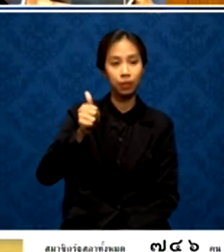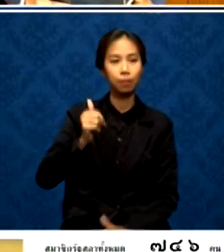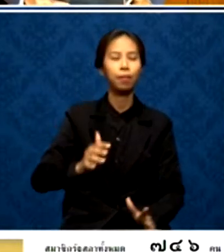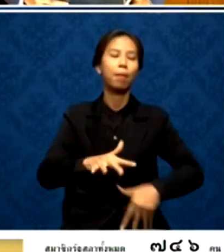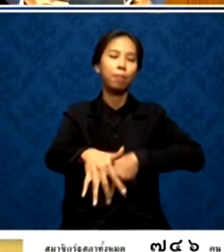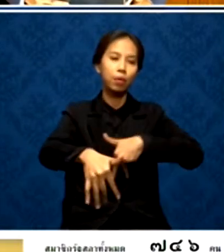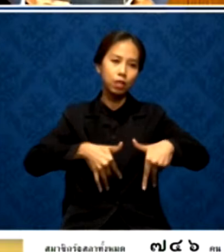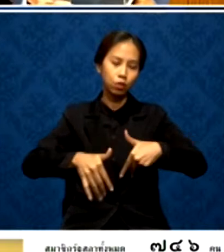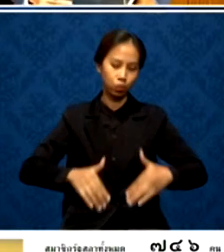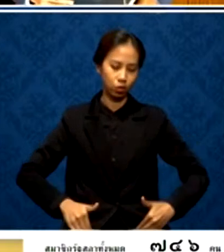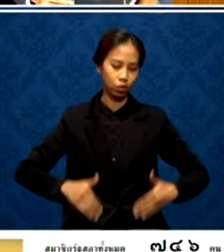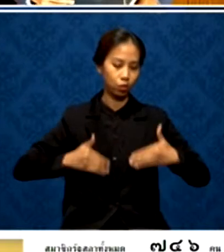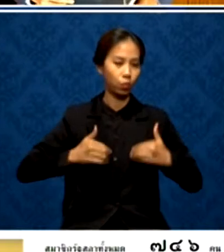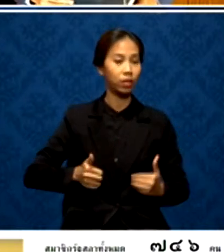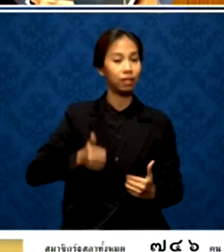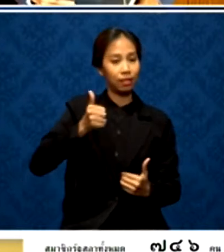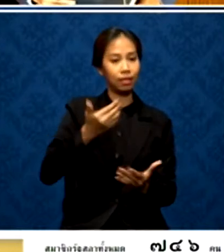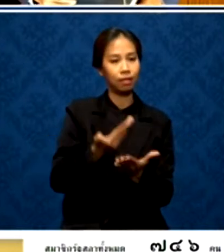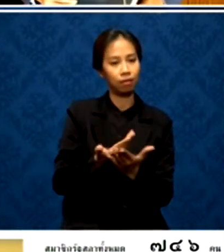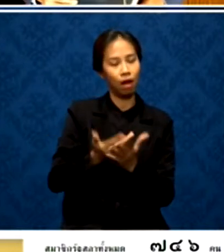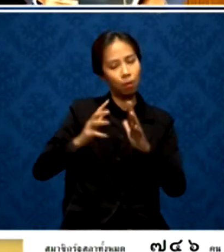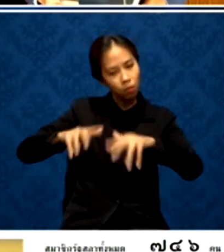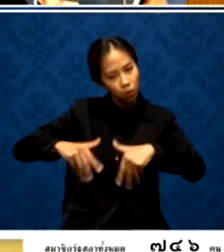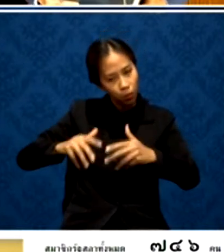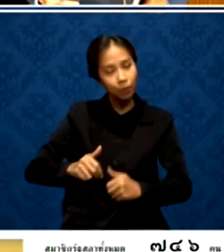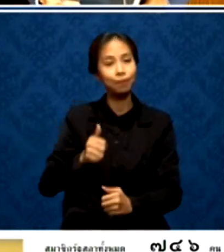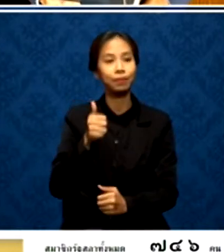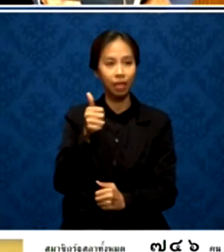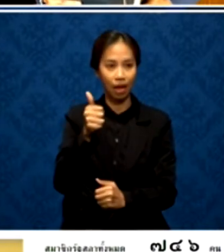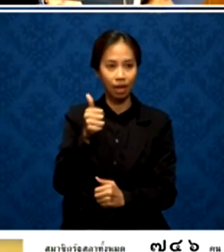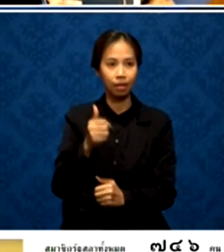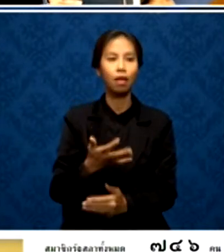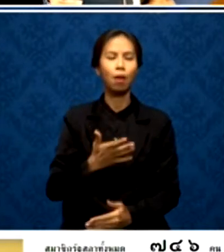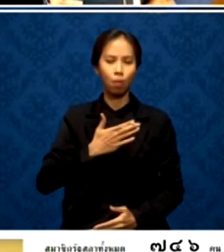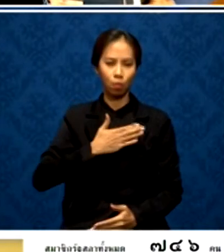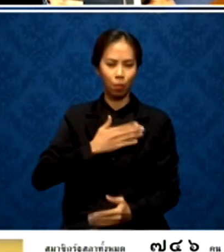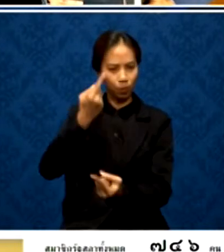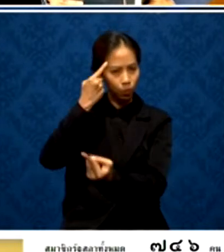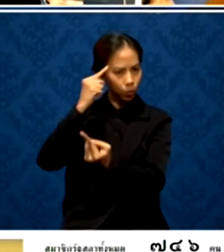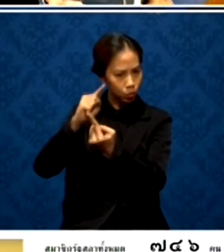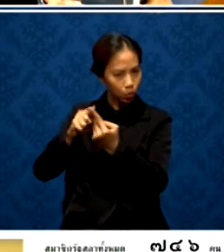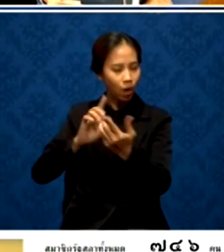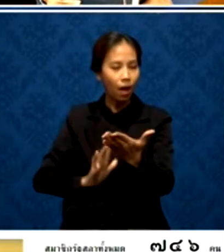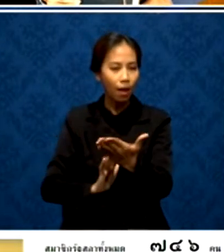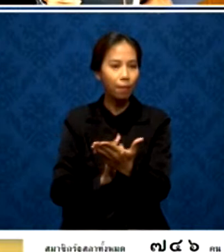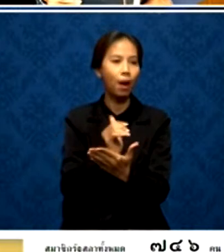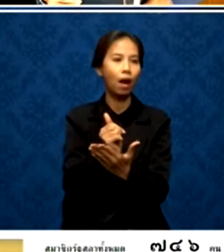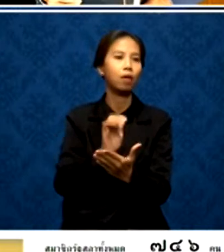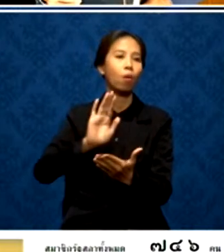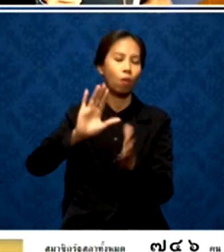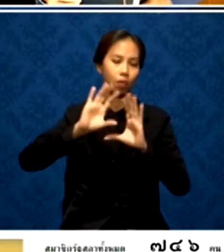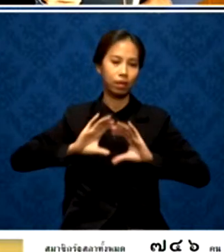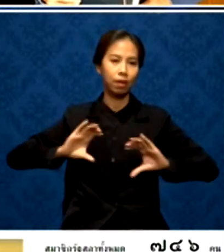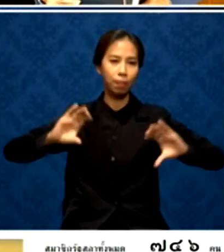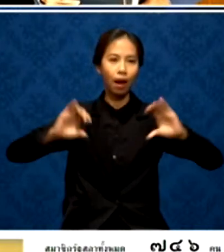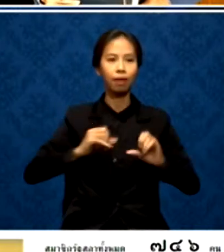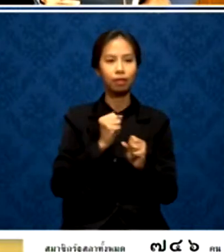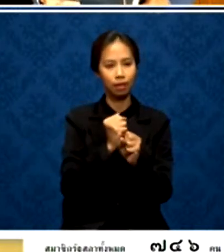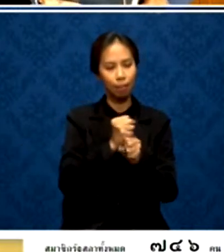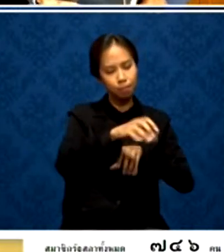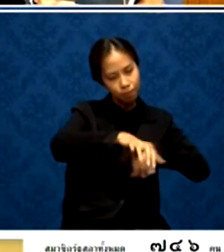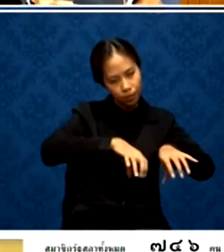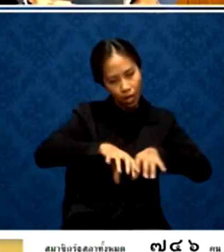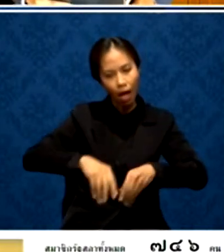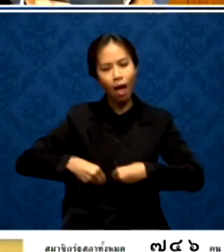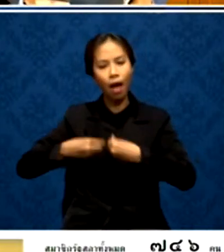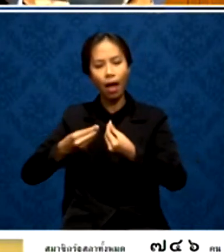ขึ้นเพื่อให้บรรลุเป้าหมายสูงสุดของผมและรัฐบาลในการสร้างความเป็นอยู่ที่ดีขึ้นของประ